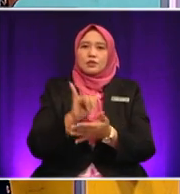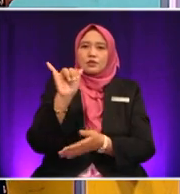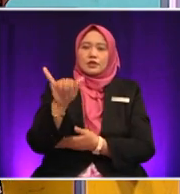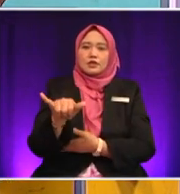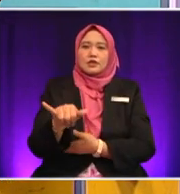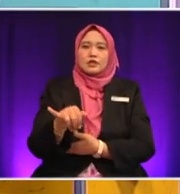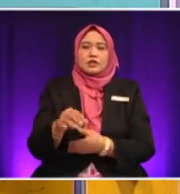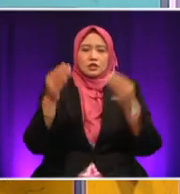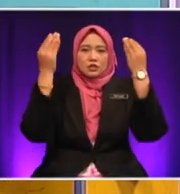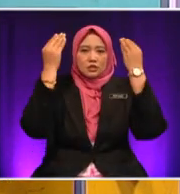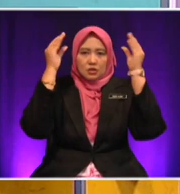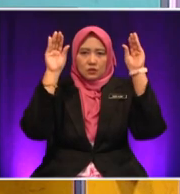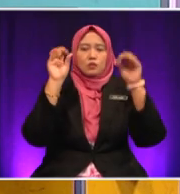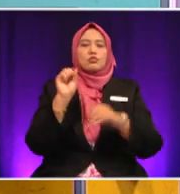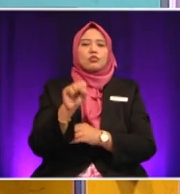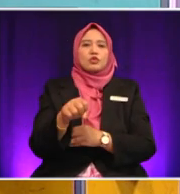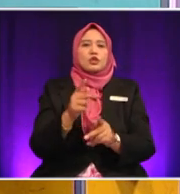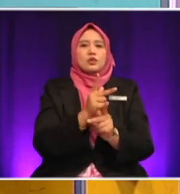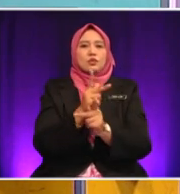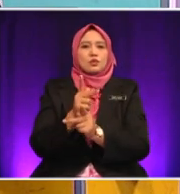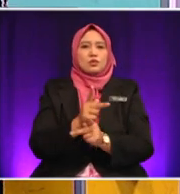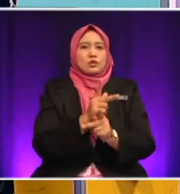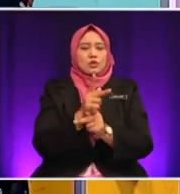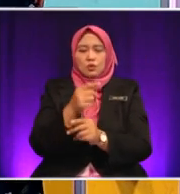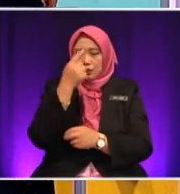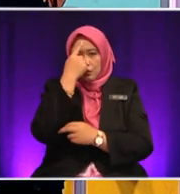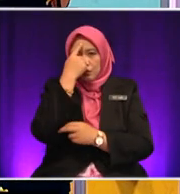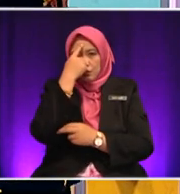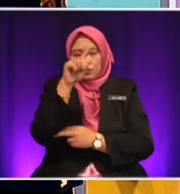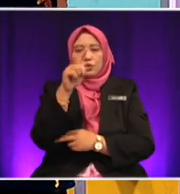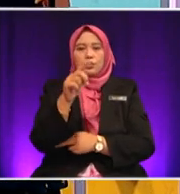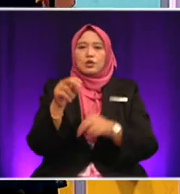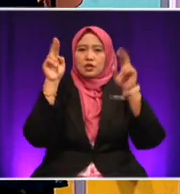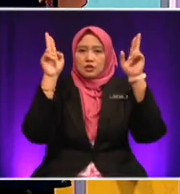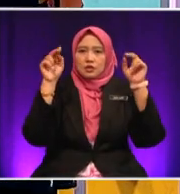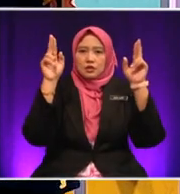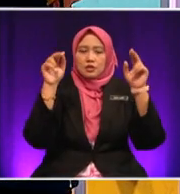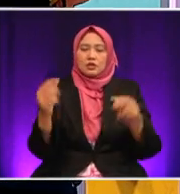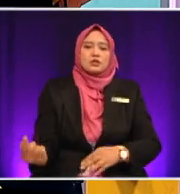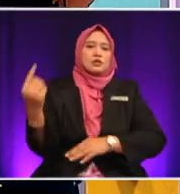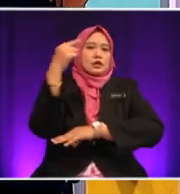untuk tajuk kali ini Insya Allah dinilai masih kubu di kongsi lagi mengenai